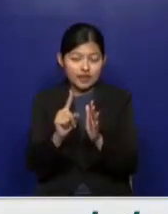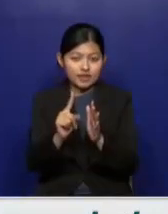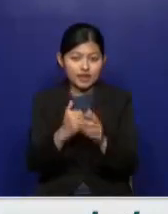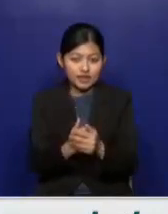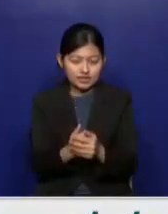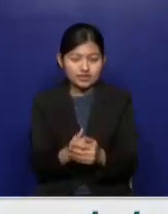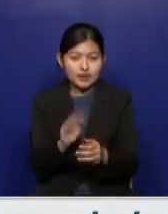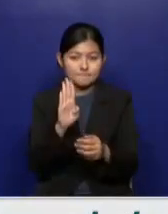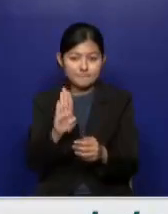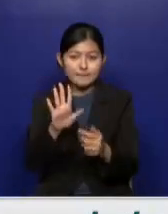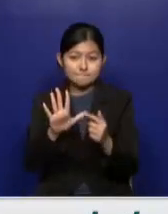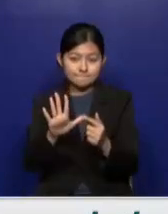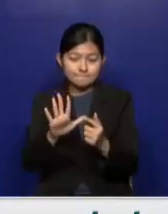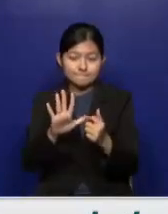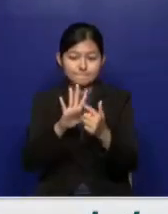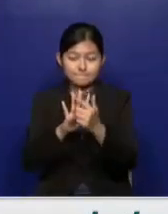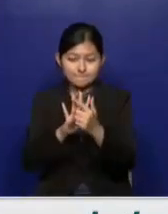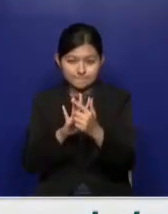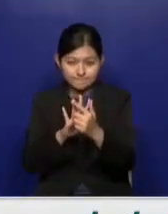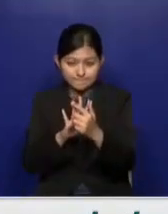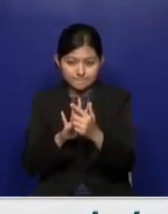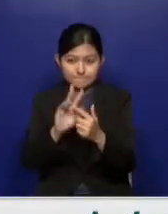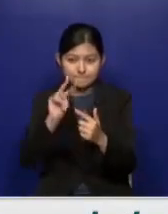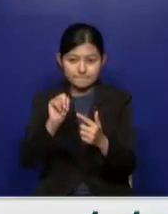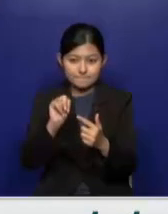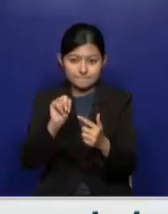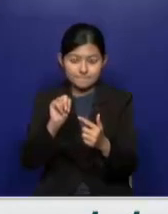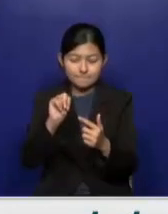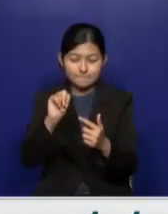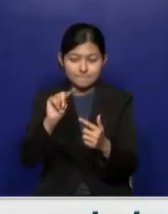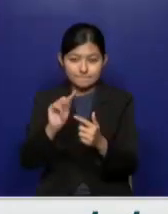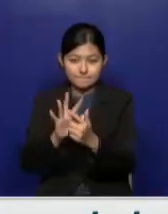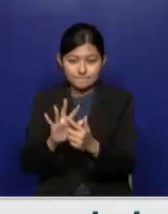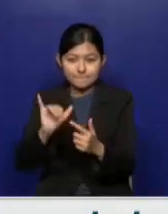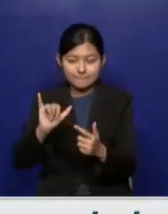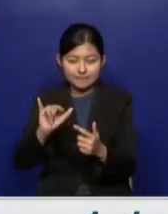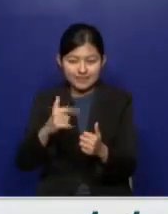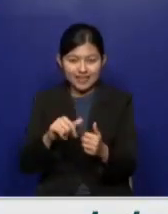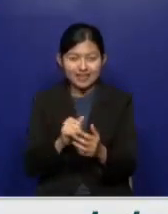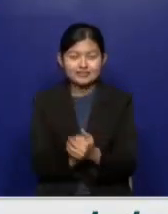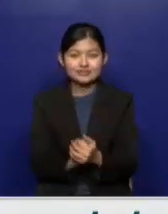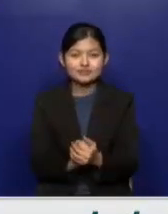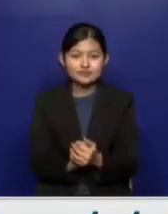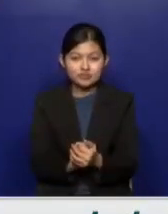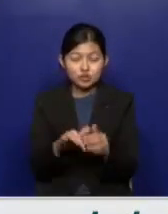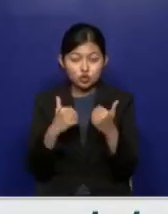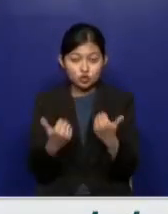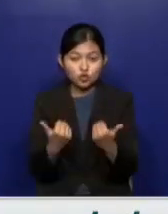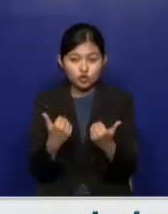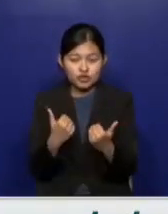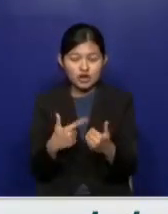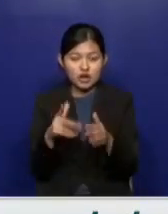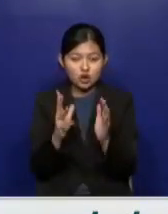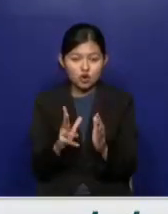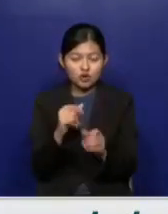ดหนึ่งนะครับได้สามารถรับเป็นบำเหน็จรายเดือนได้ซึ่งขณะนี้มีลูกจ้างประจ